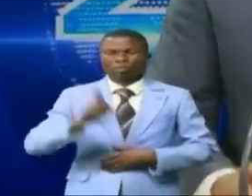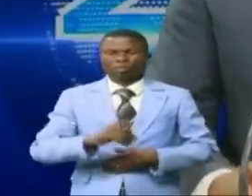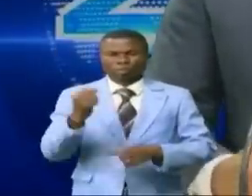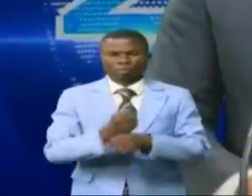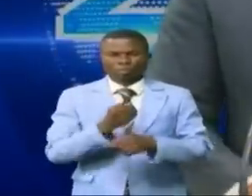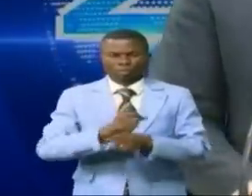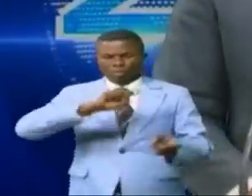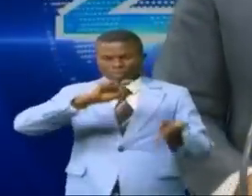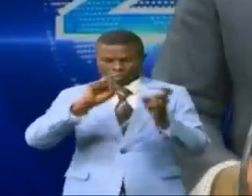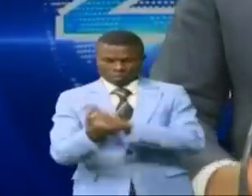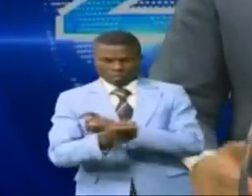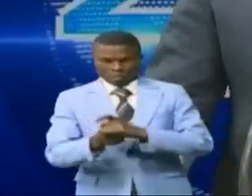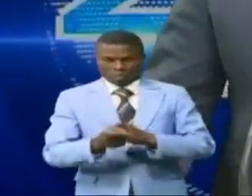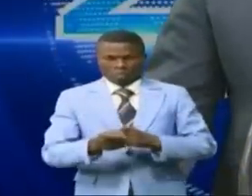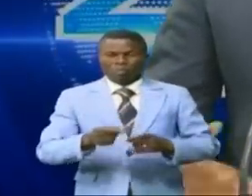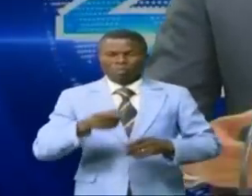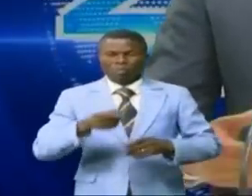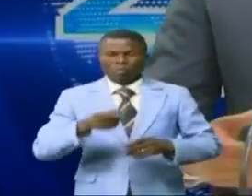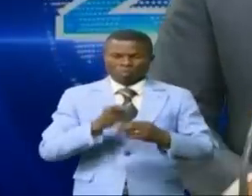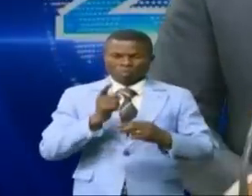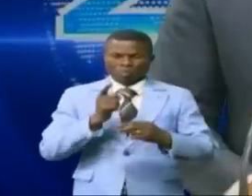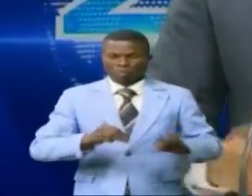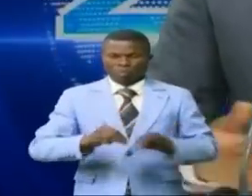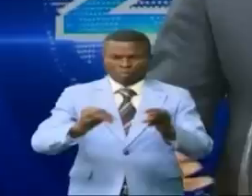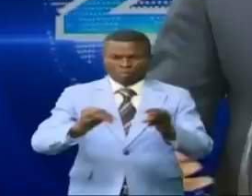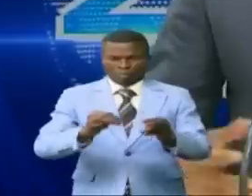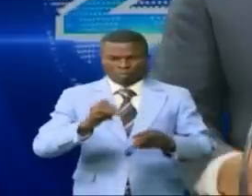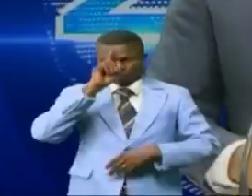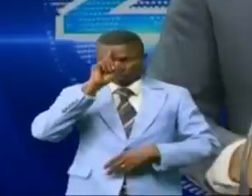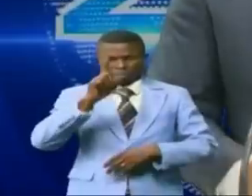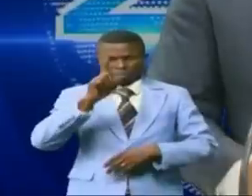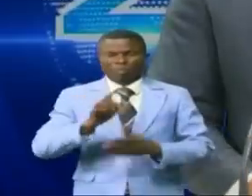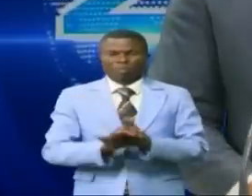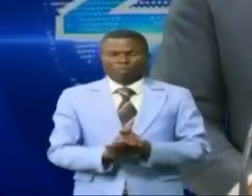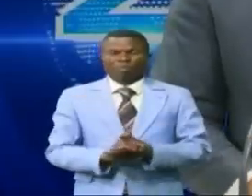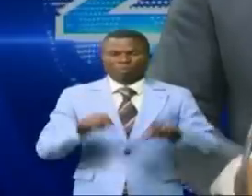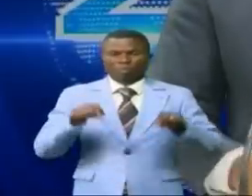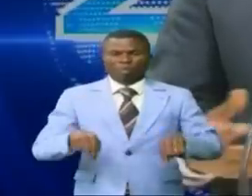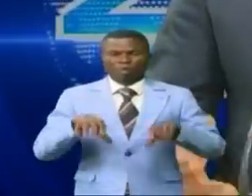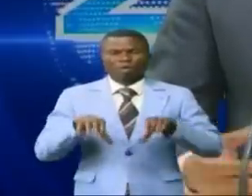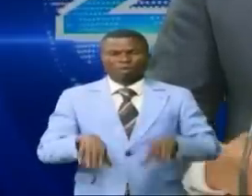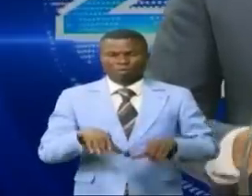et transformer nos méthodes dites stratégiques ou ailleurs critiques en RDC,